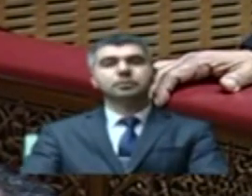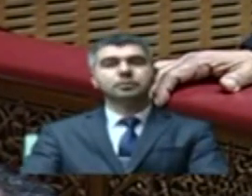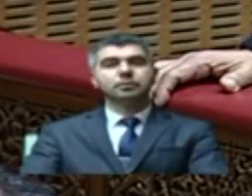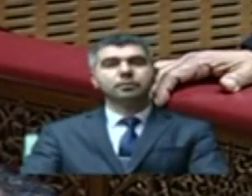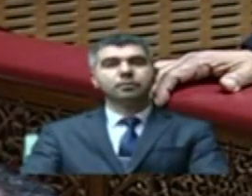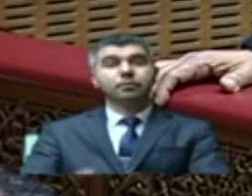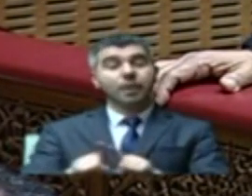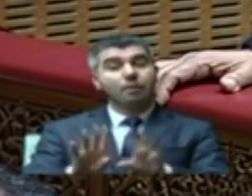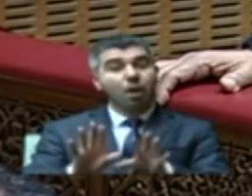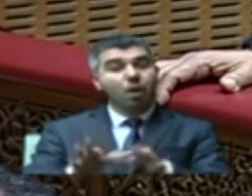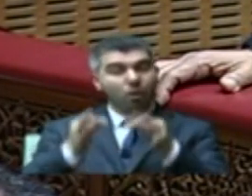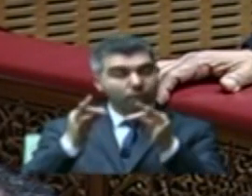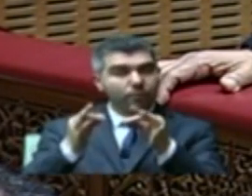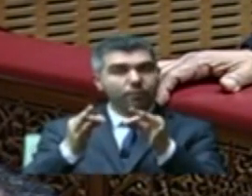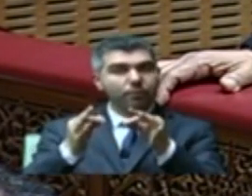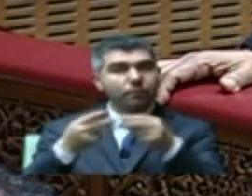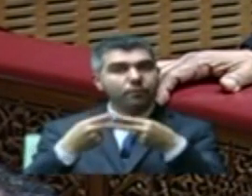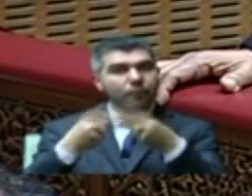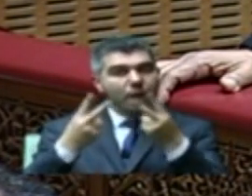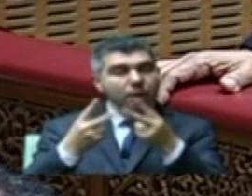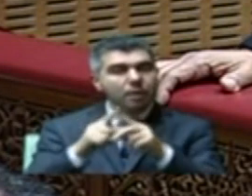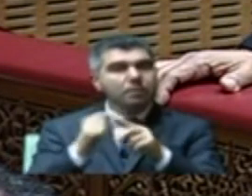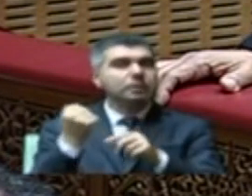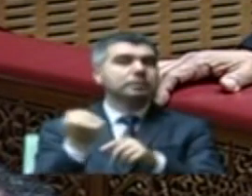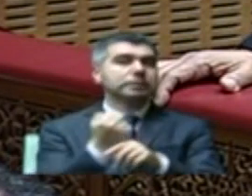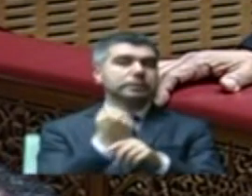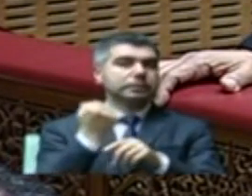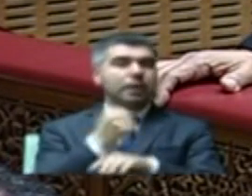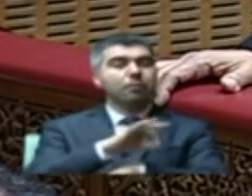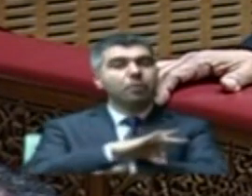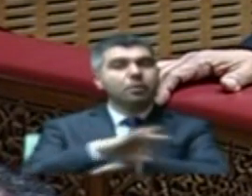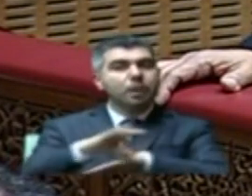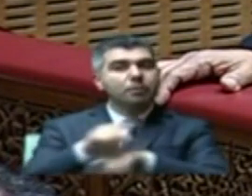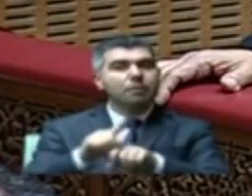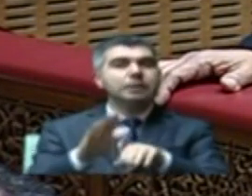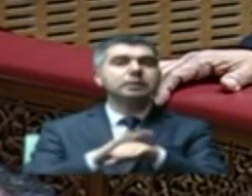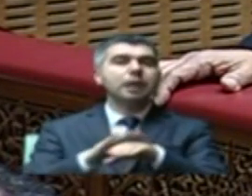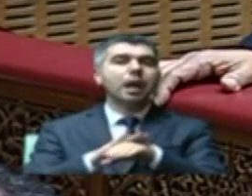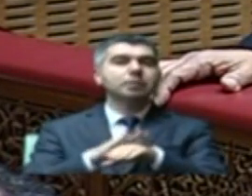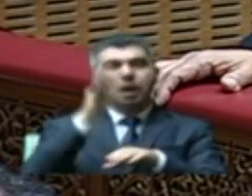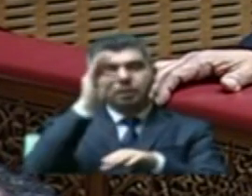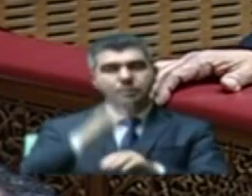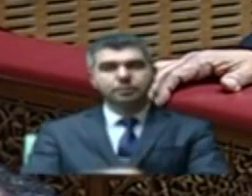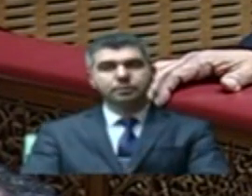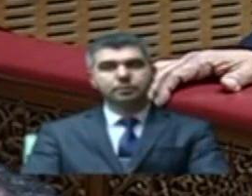تنكيبان على أنه الخلفية الحقيقية لتعطيل هذا المجلس هي خلفية سياسية،